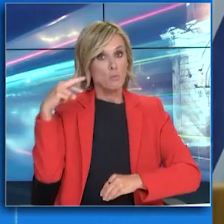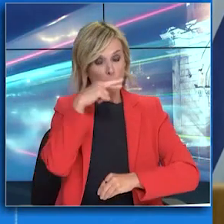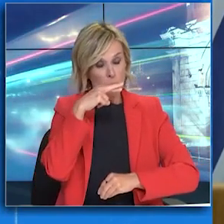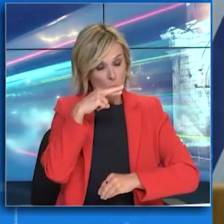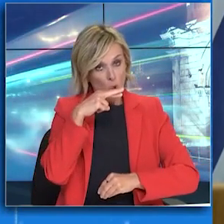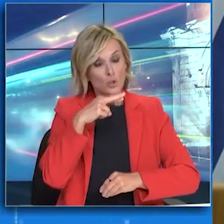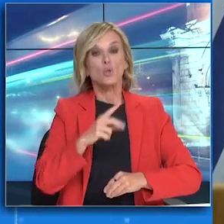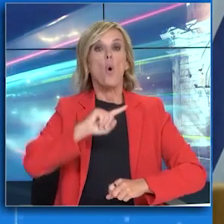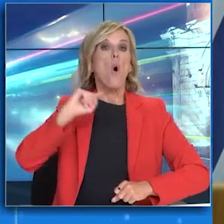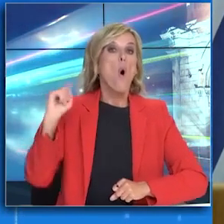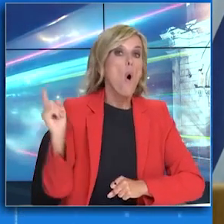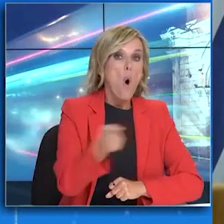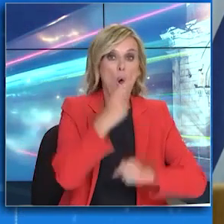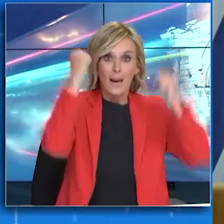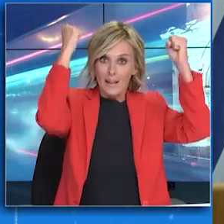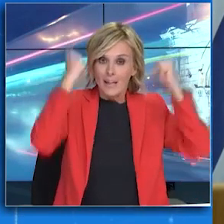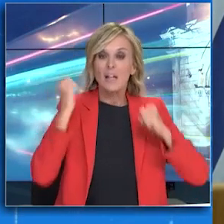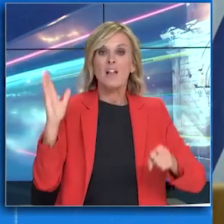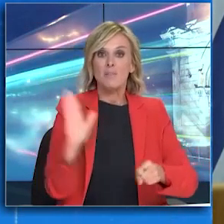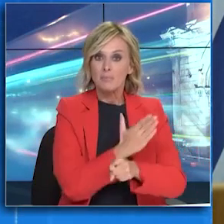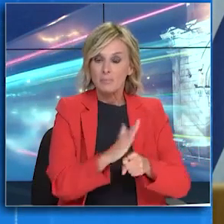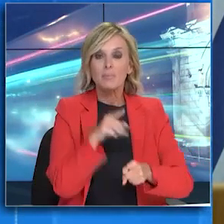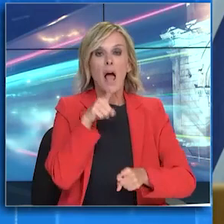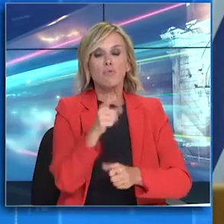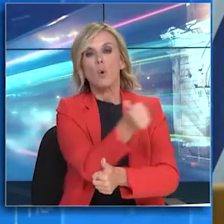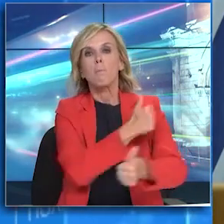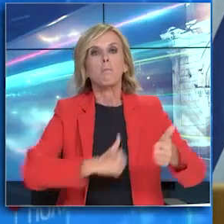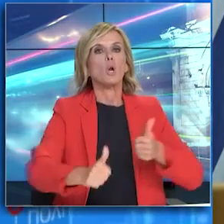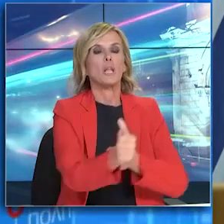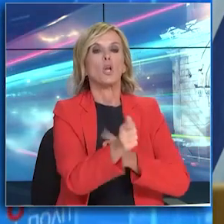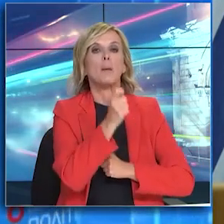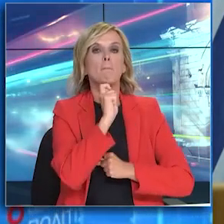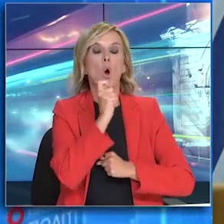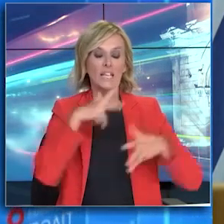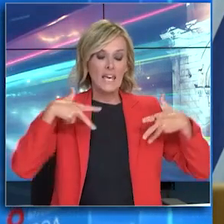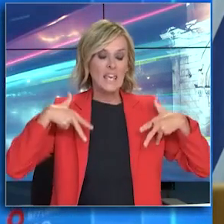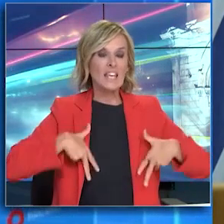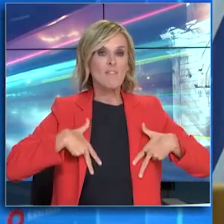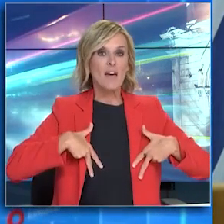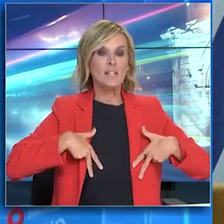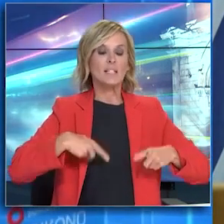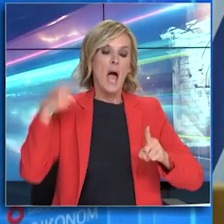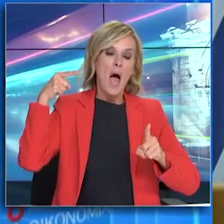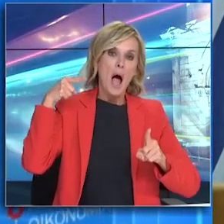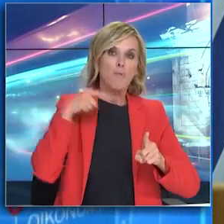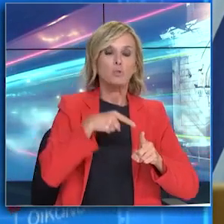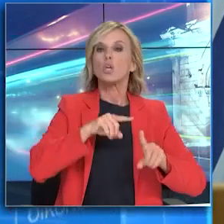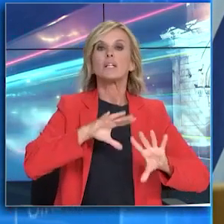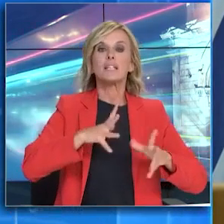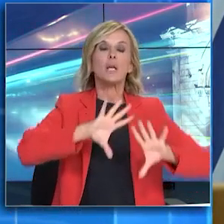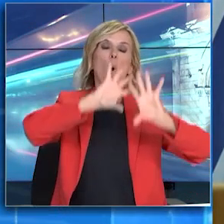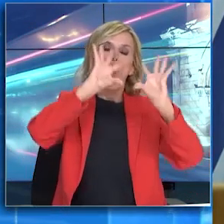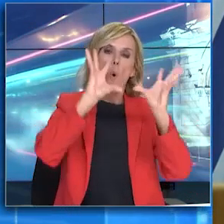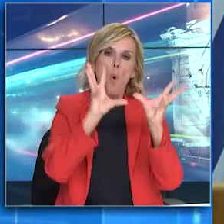το τονίζω όλων των πληγέντων, θα είναι η πρώτη πολιτική προτεραιότητα της κυβέρνησης. Και βέβαια όλες, το